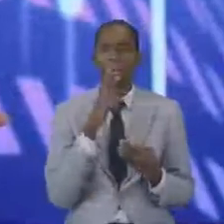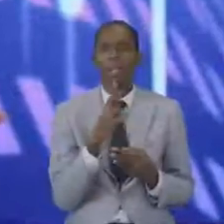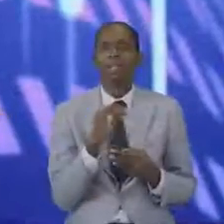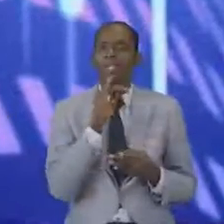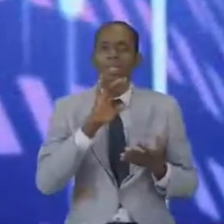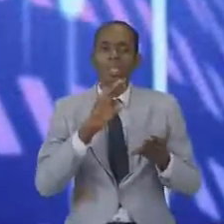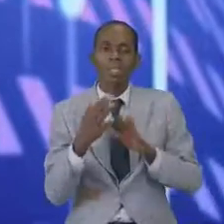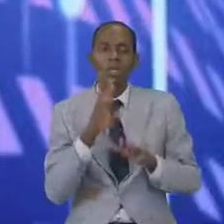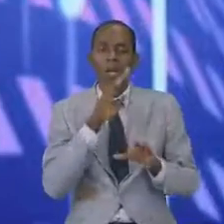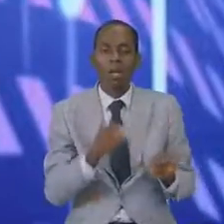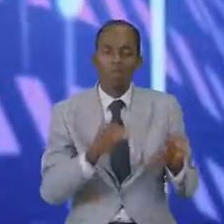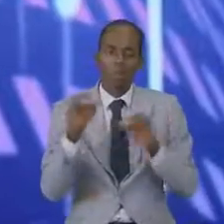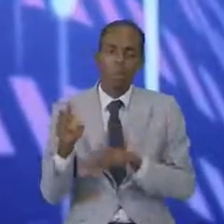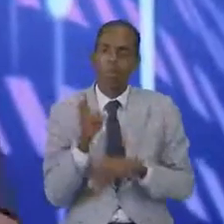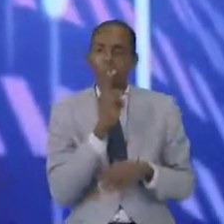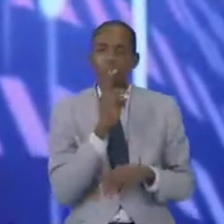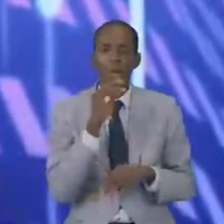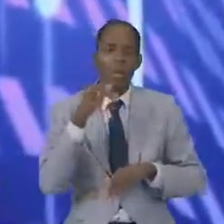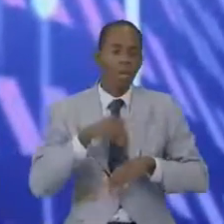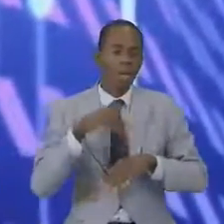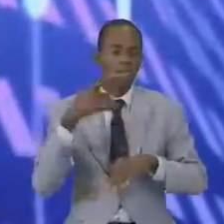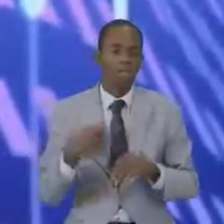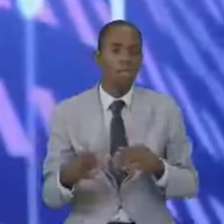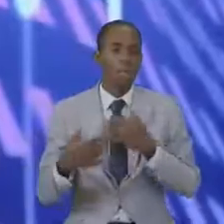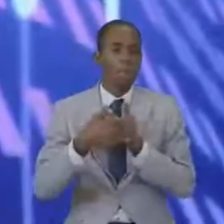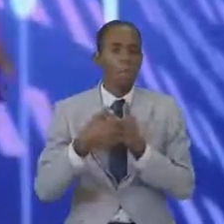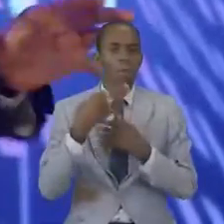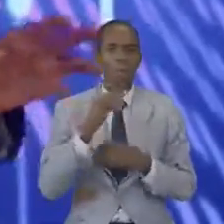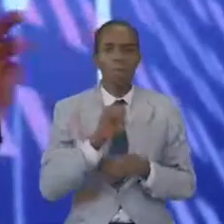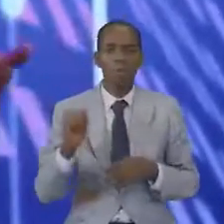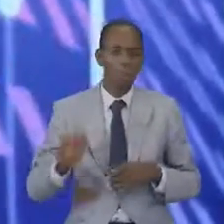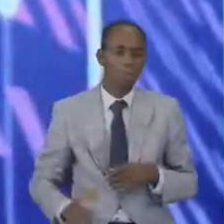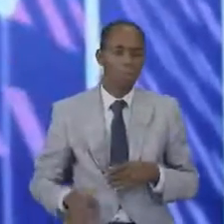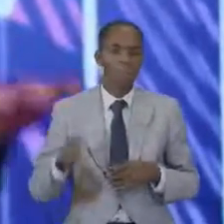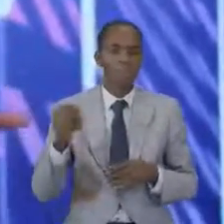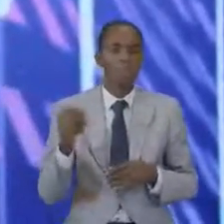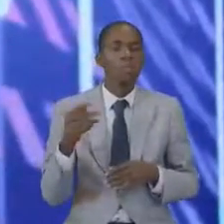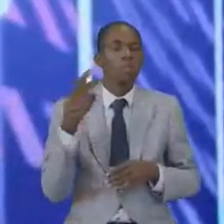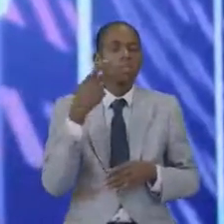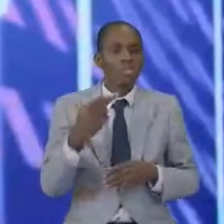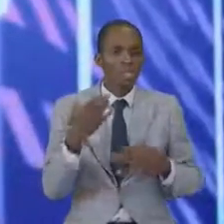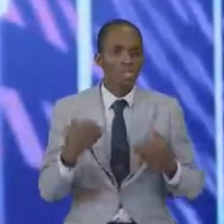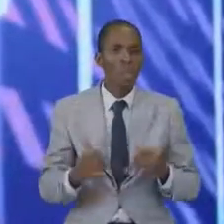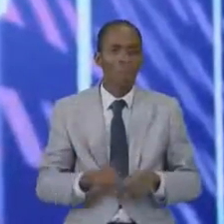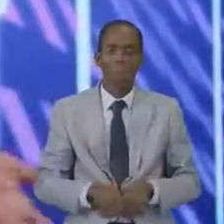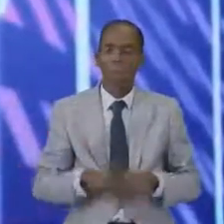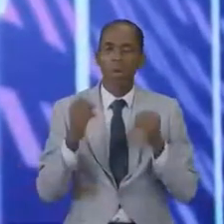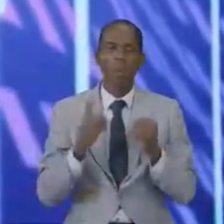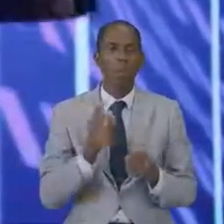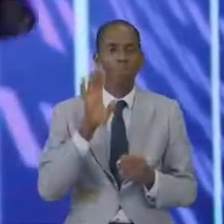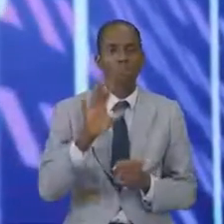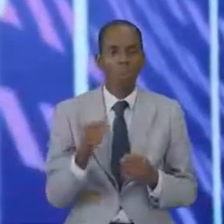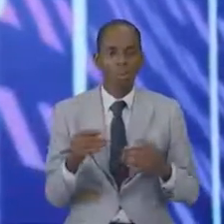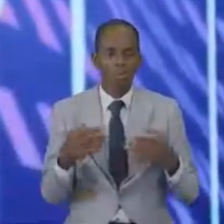sur le dos du canal alors il dit maintenant défriez-vous un son nouveau afin que vous puissiez cultiver